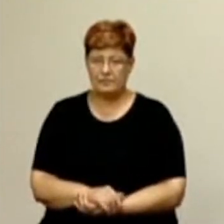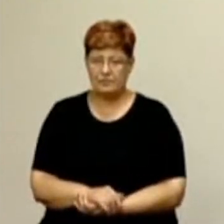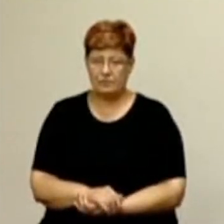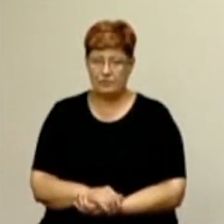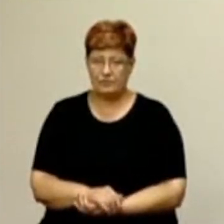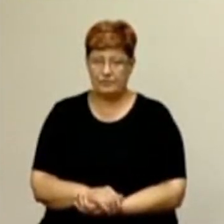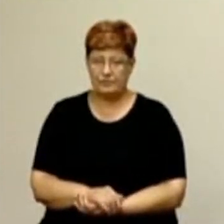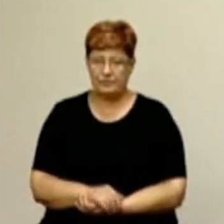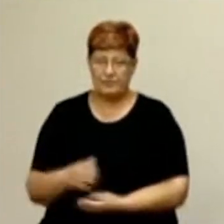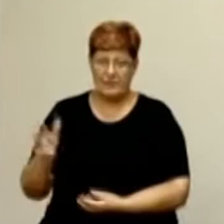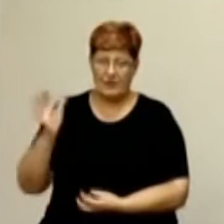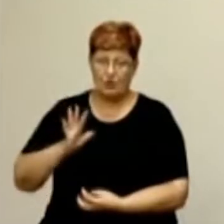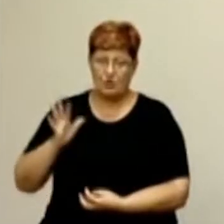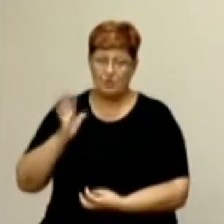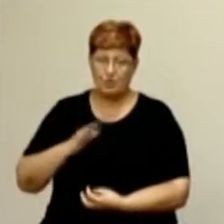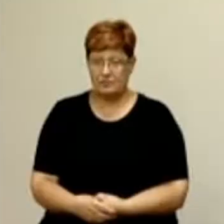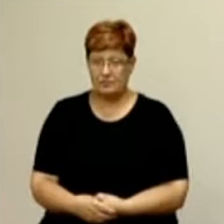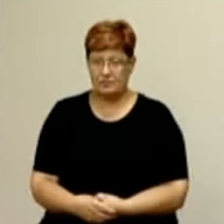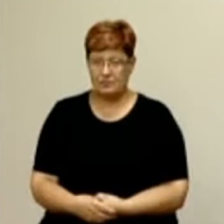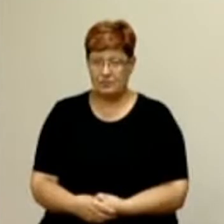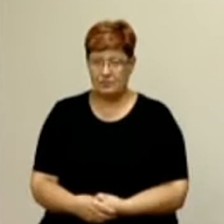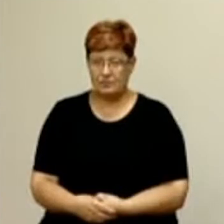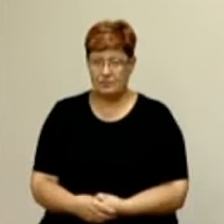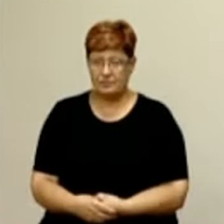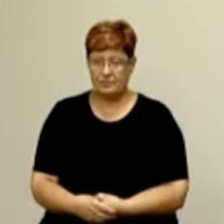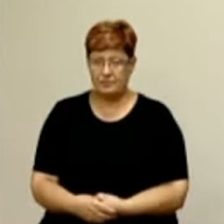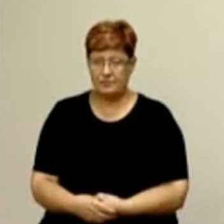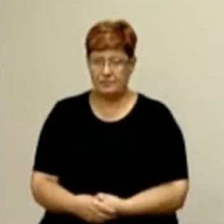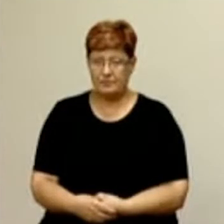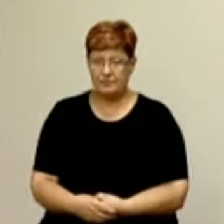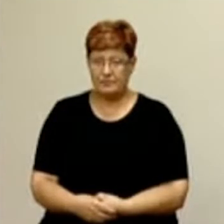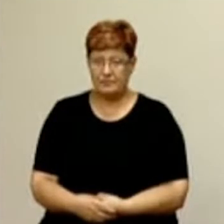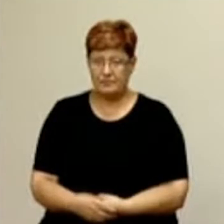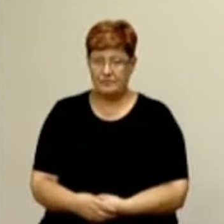biti tema političkog potkusurivanja.